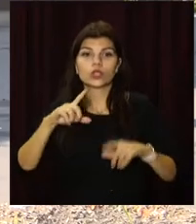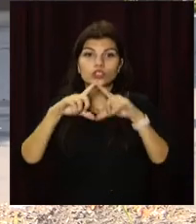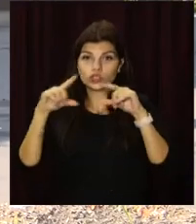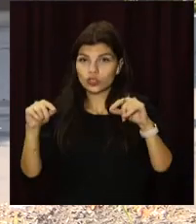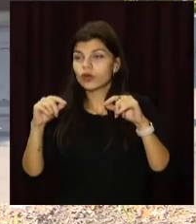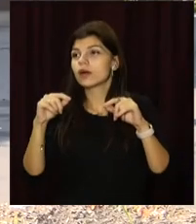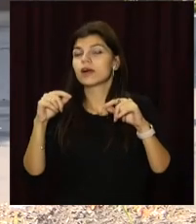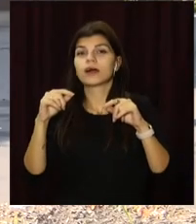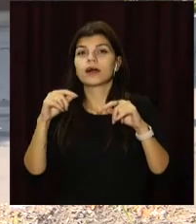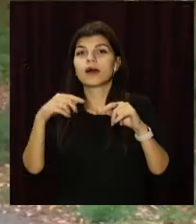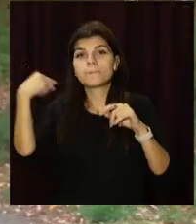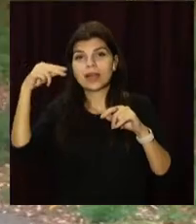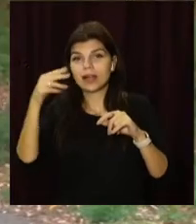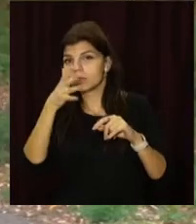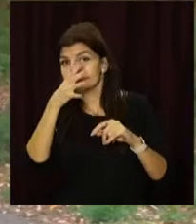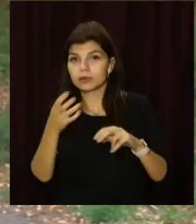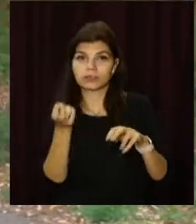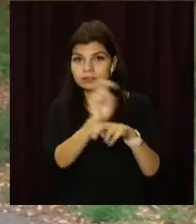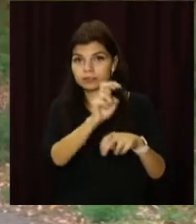покинутою місциною. У нас